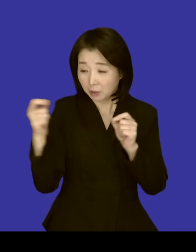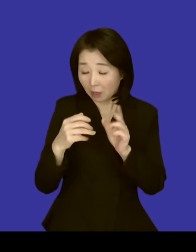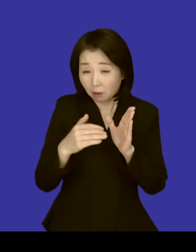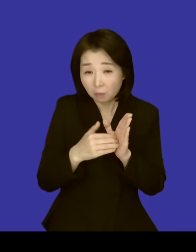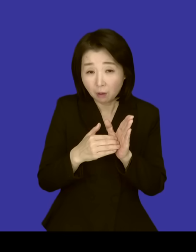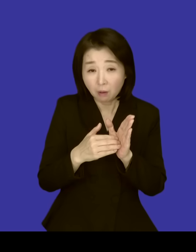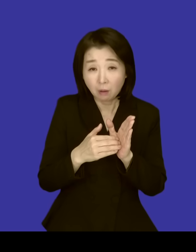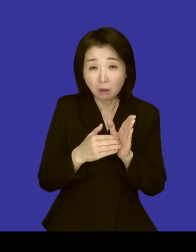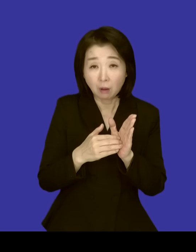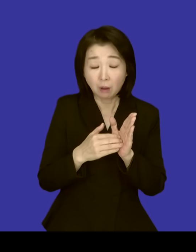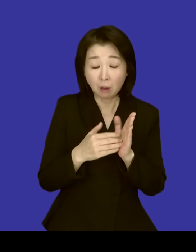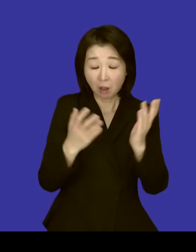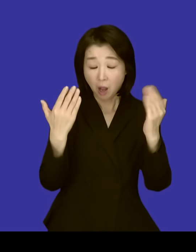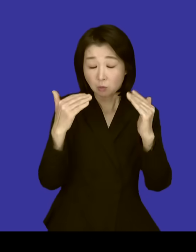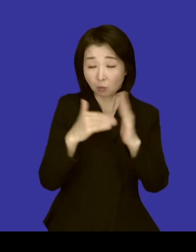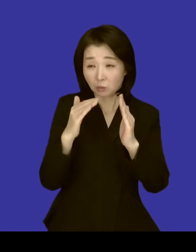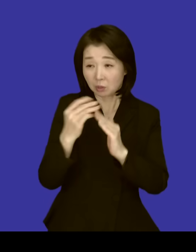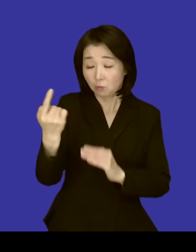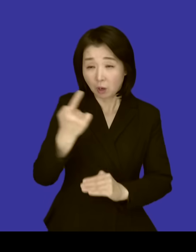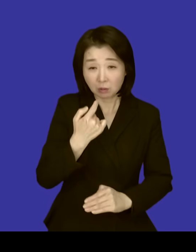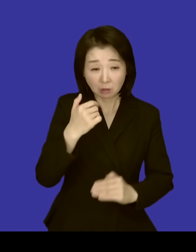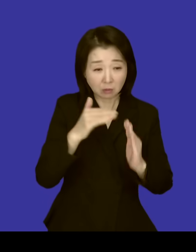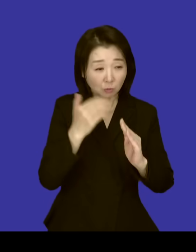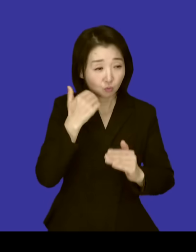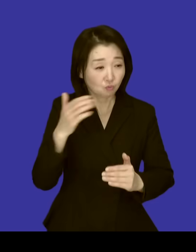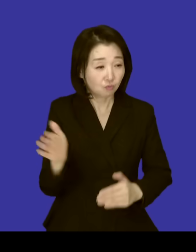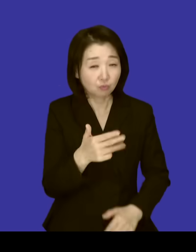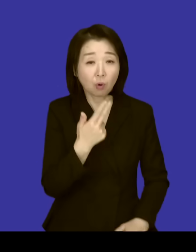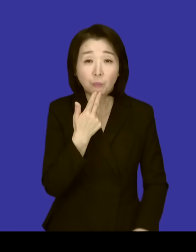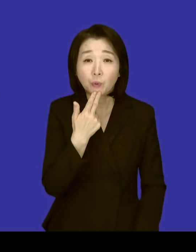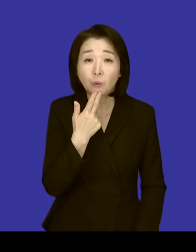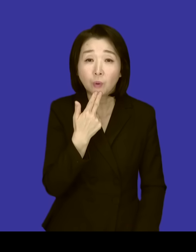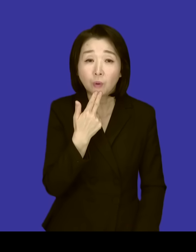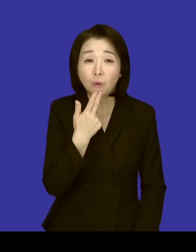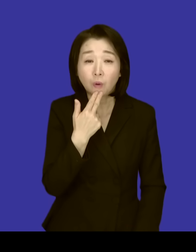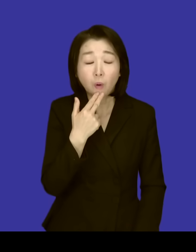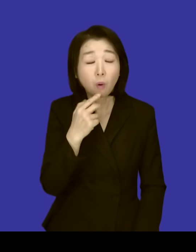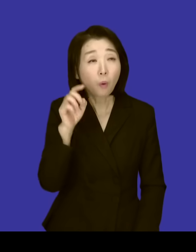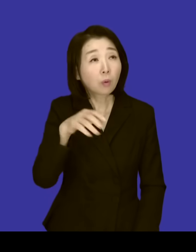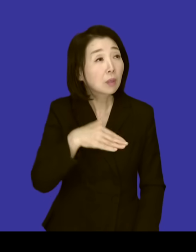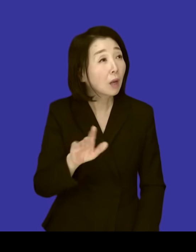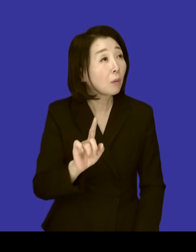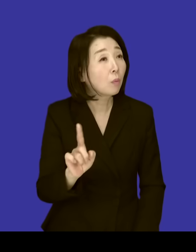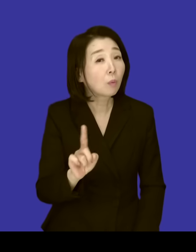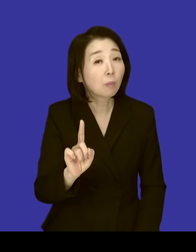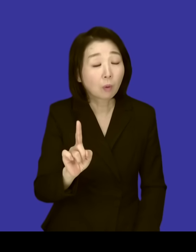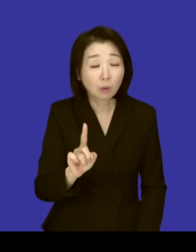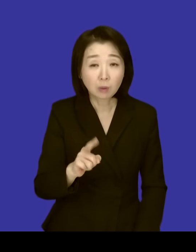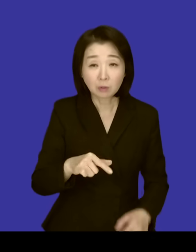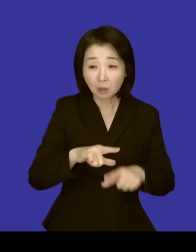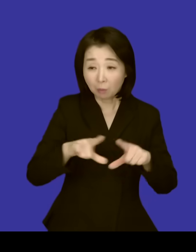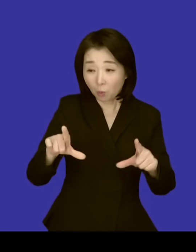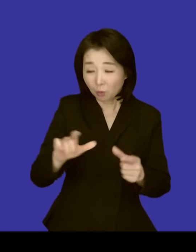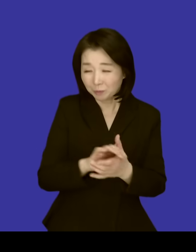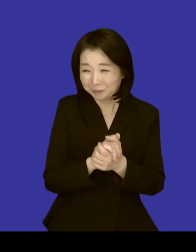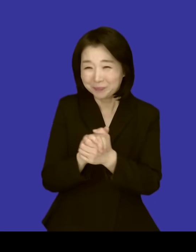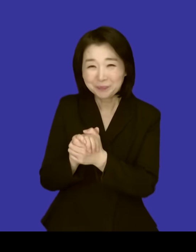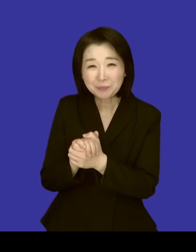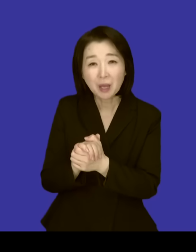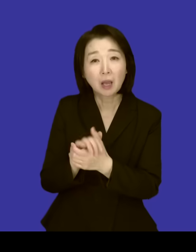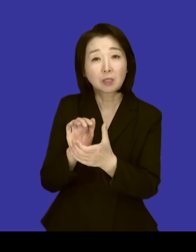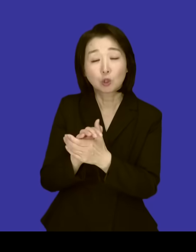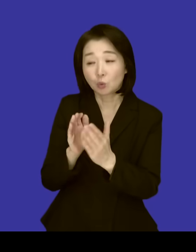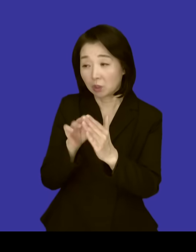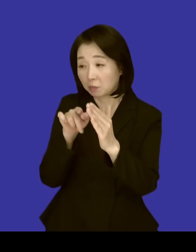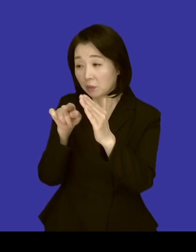집에 아무도 없는 거예요. 아무도 없어가지고 다들 어디 가셨지? 그래서 제가 평소에 친하게 지내던 친구의